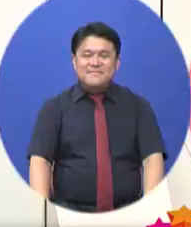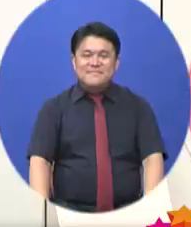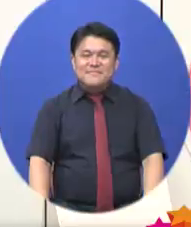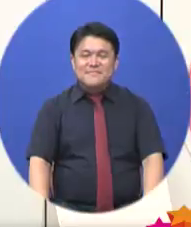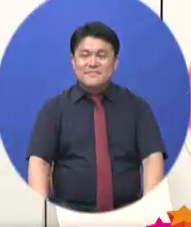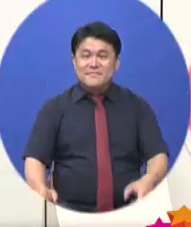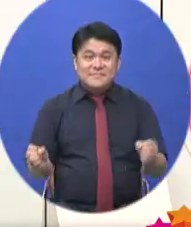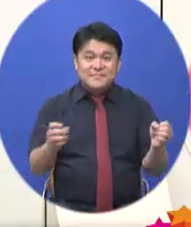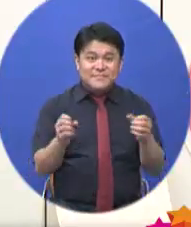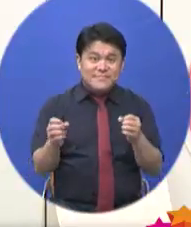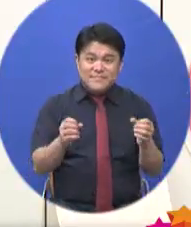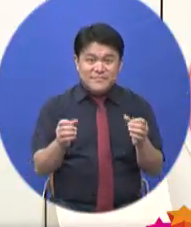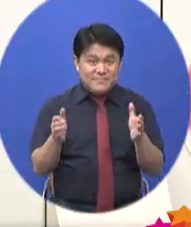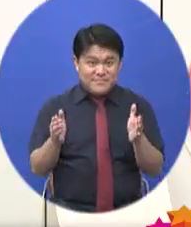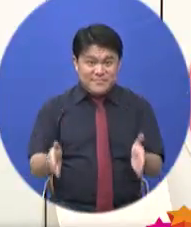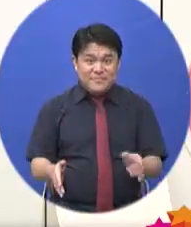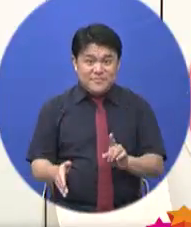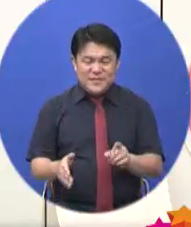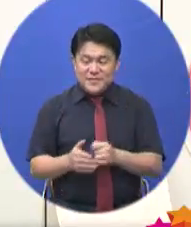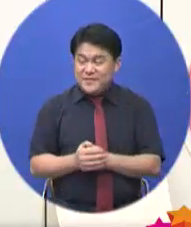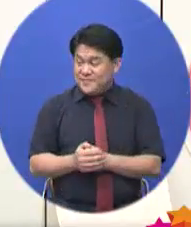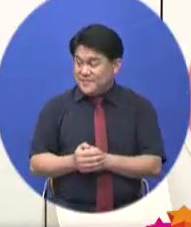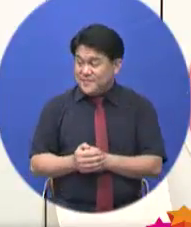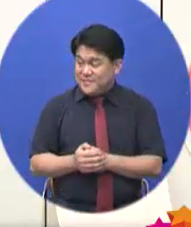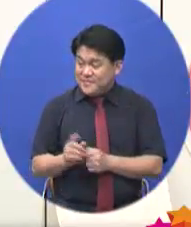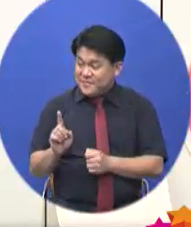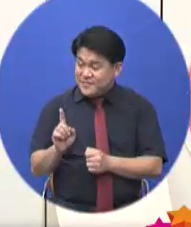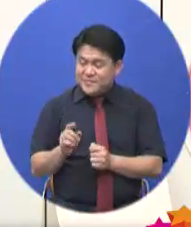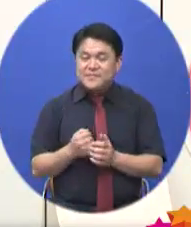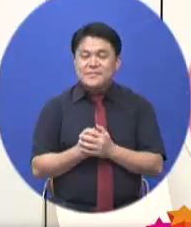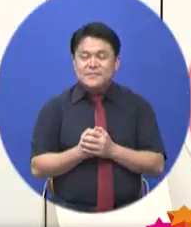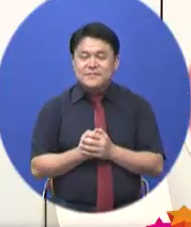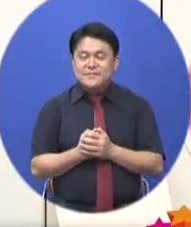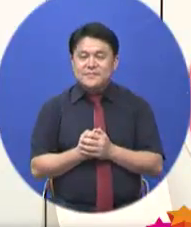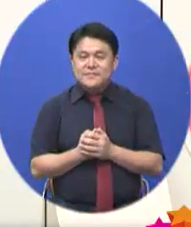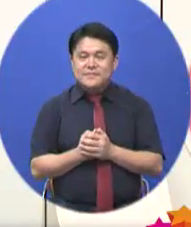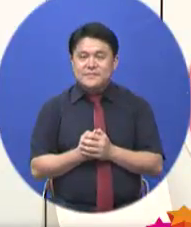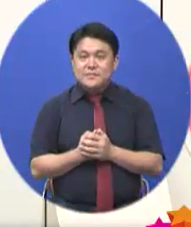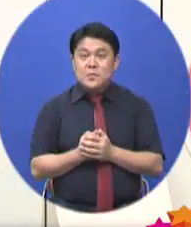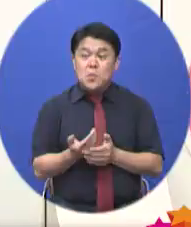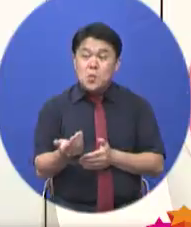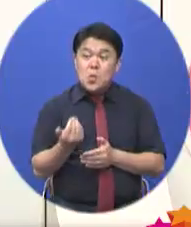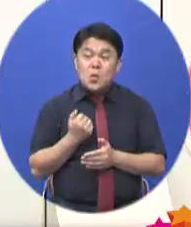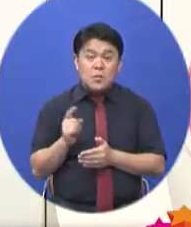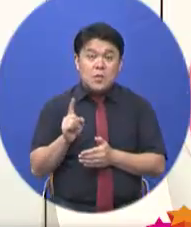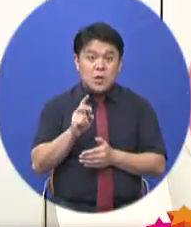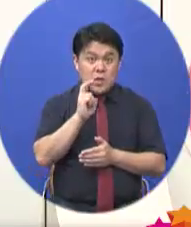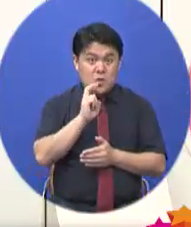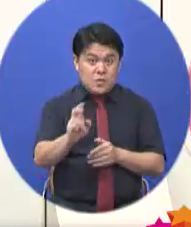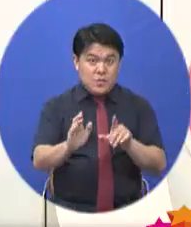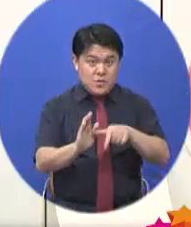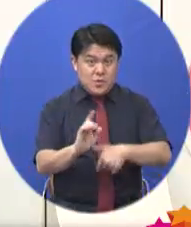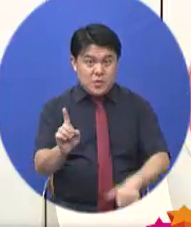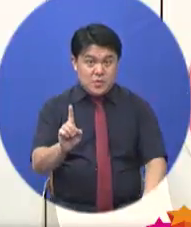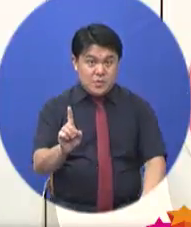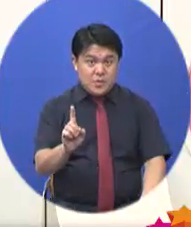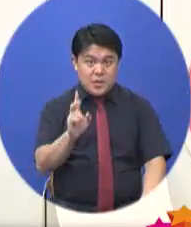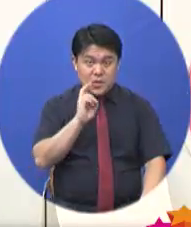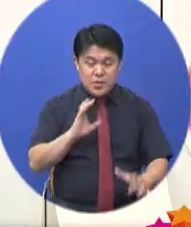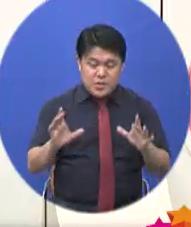이렇게 대화를 이렇게 나누다 보면 선생님 그 잠시 전에도 이 노래를 할 때